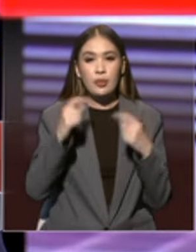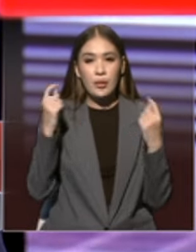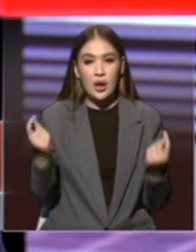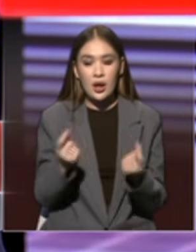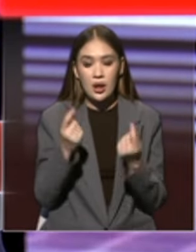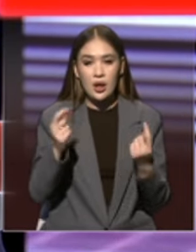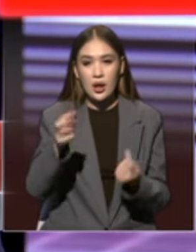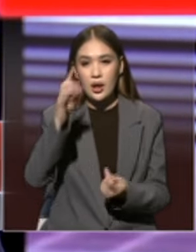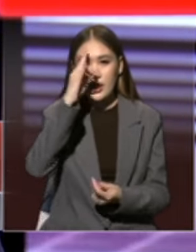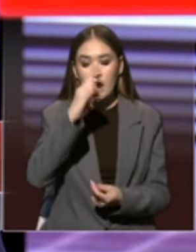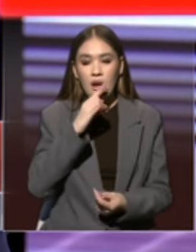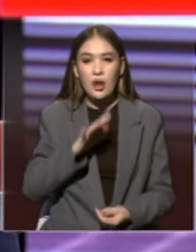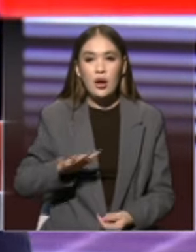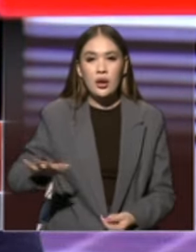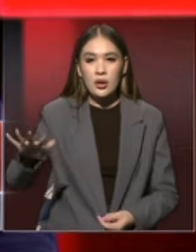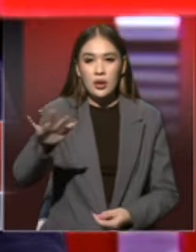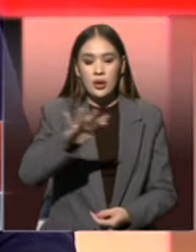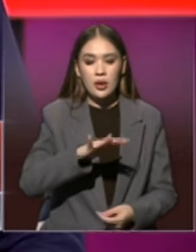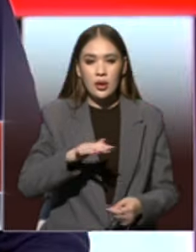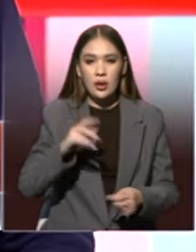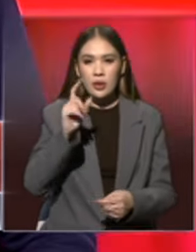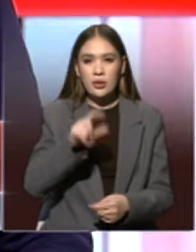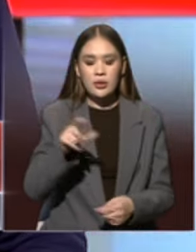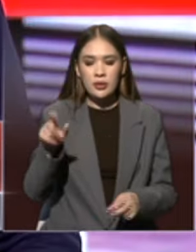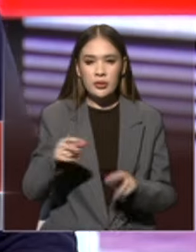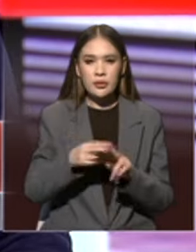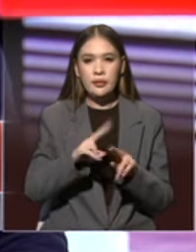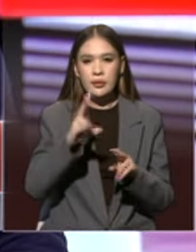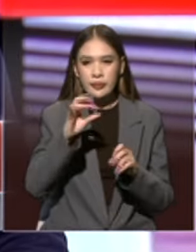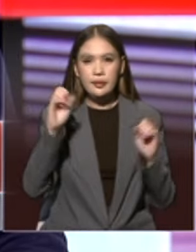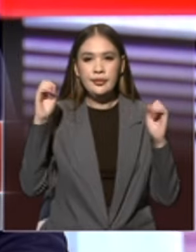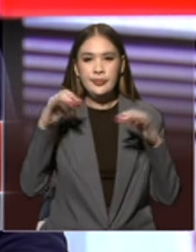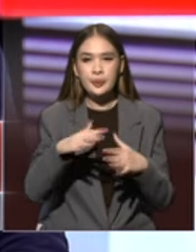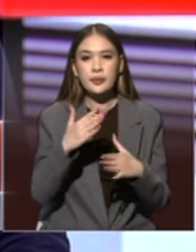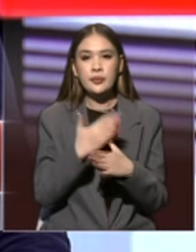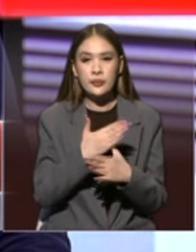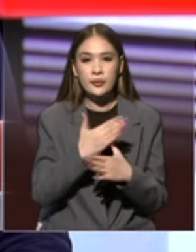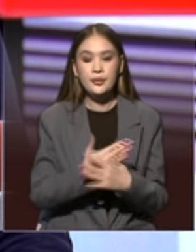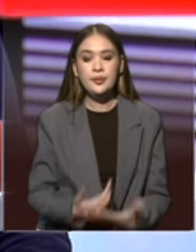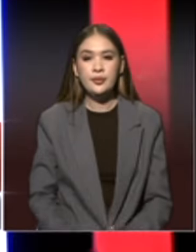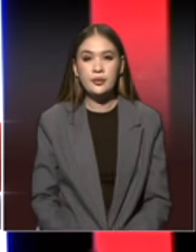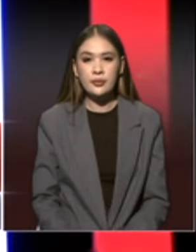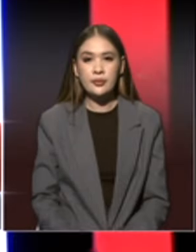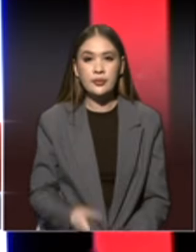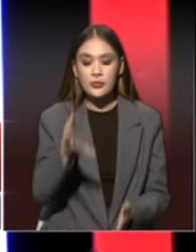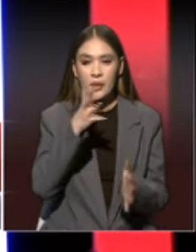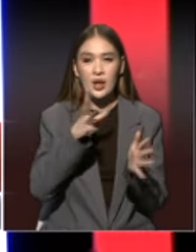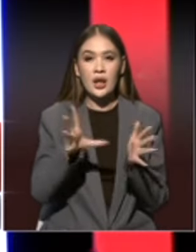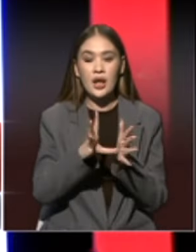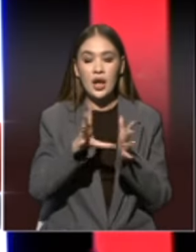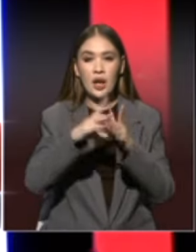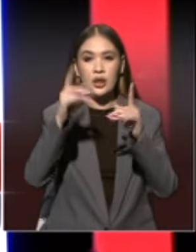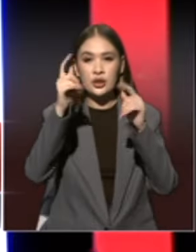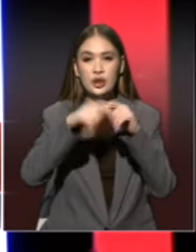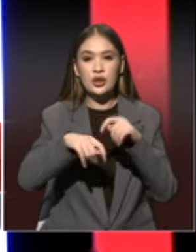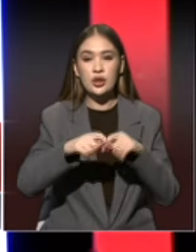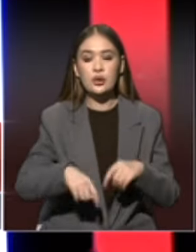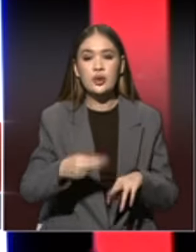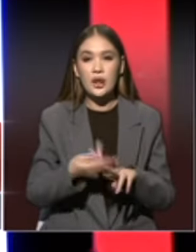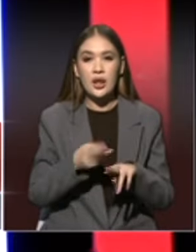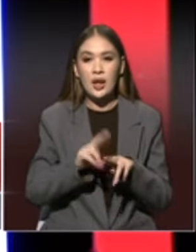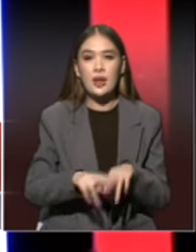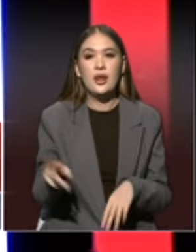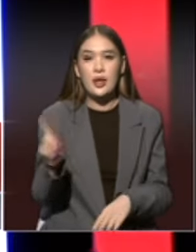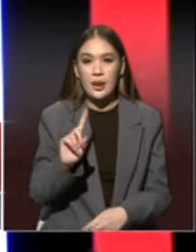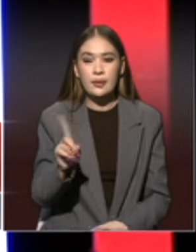бүкіл Қазақстанға. Енді басқа өңірлерден жұмылдыруда. Марат Мырза, техникалық тексеру деген не ол?